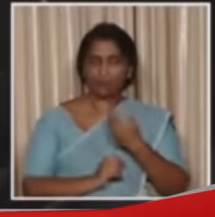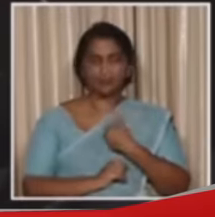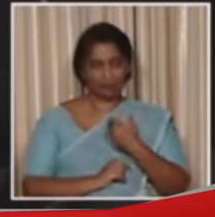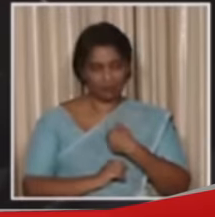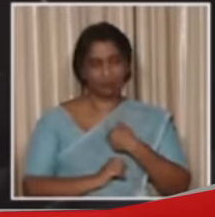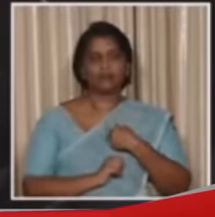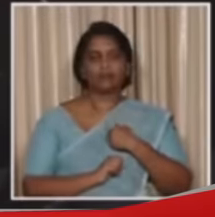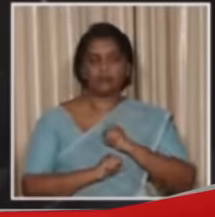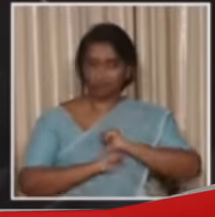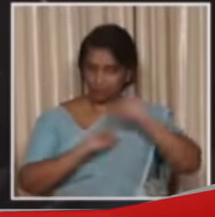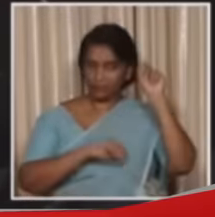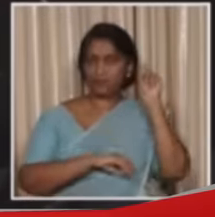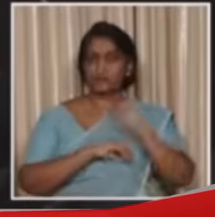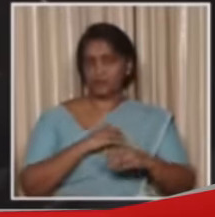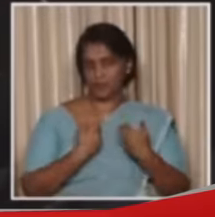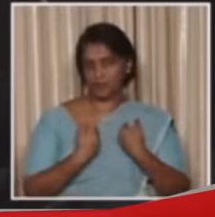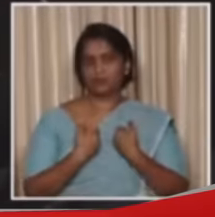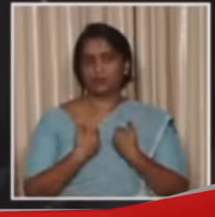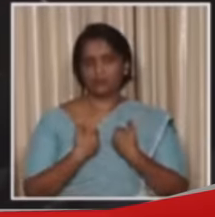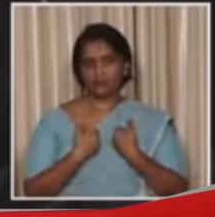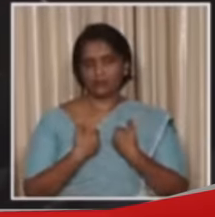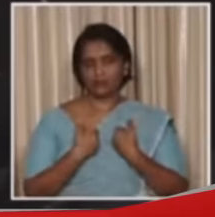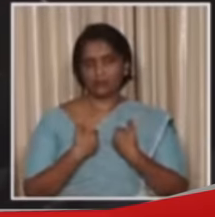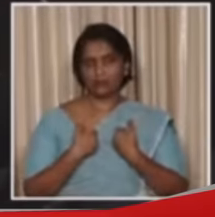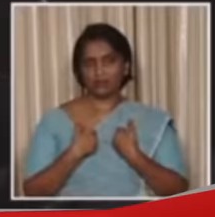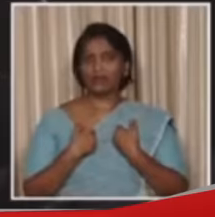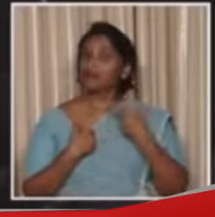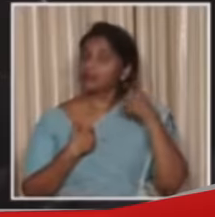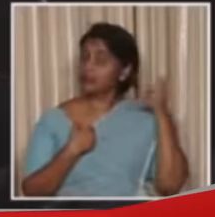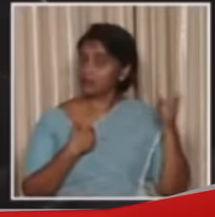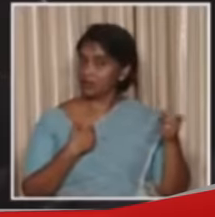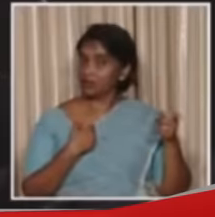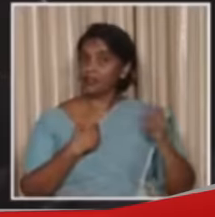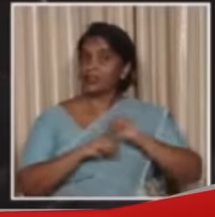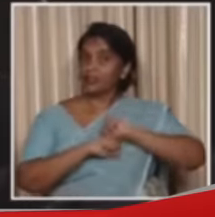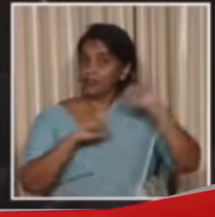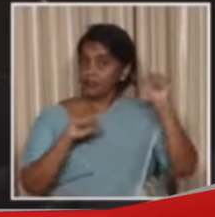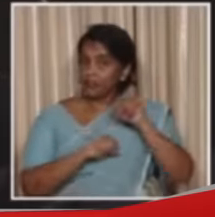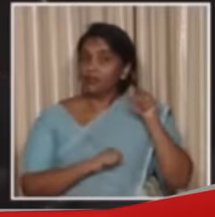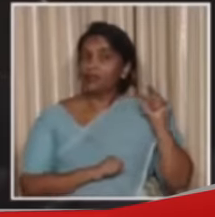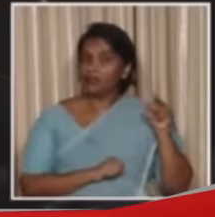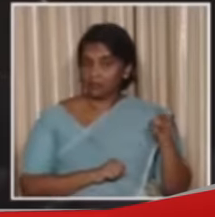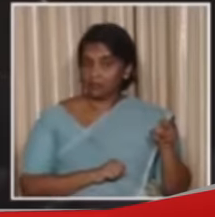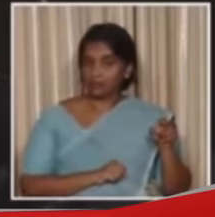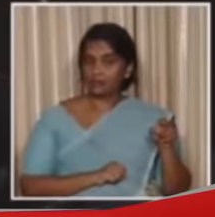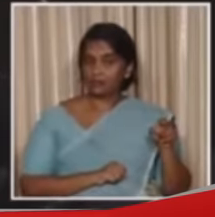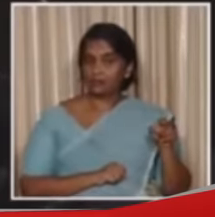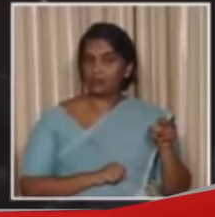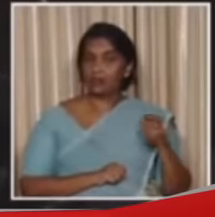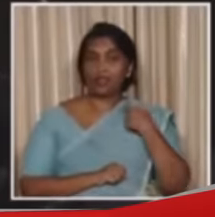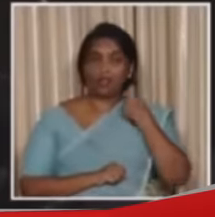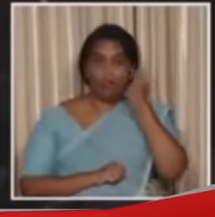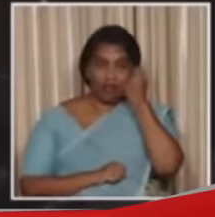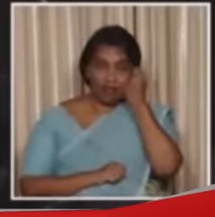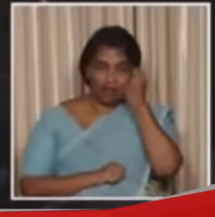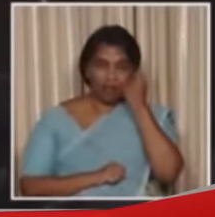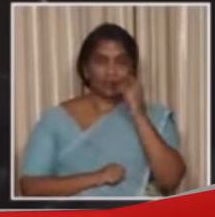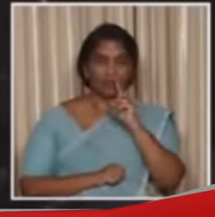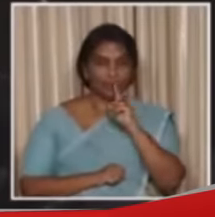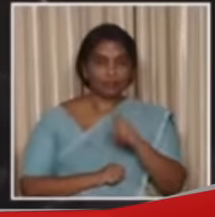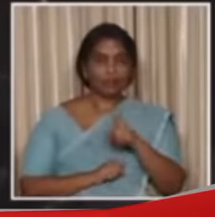ඒක සංවිධානය කරන්නේ. නමුත් ඒ විරෝධතාවය ගැන අදහස් දක්වනකොට